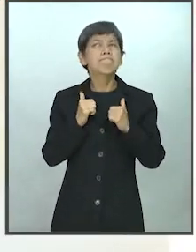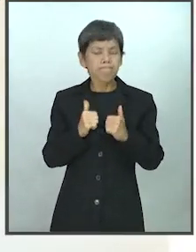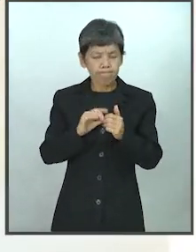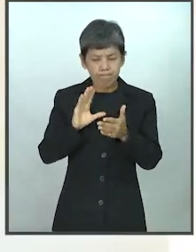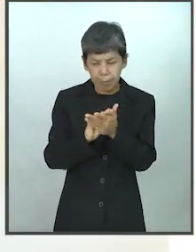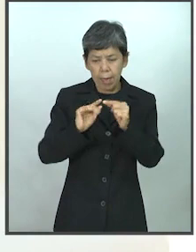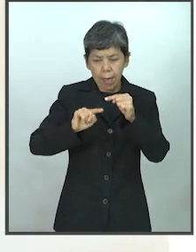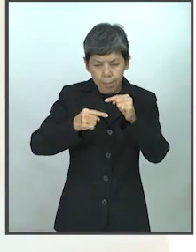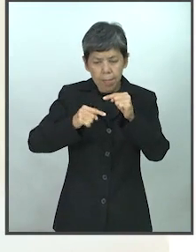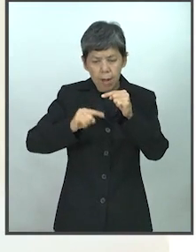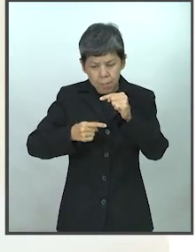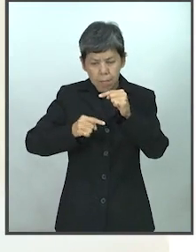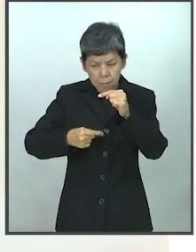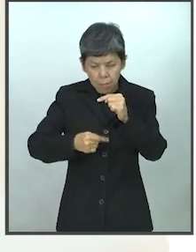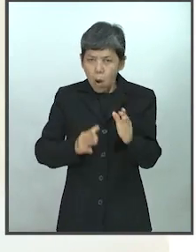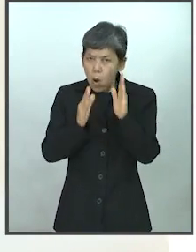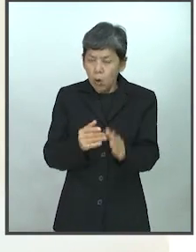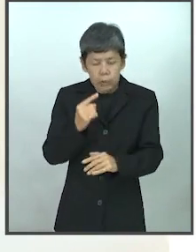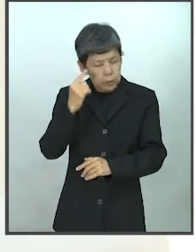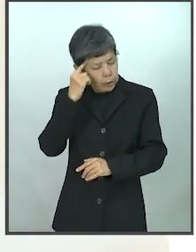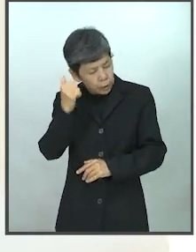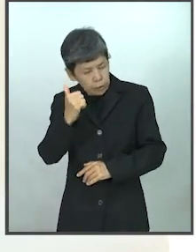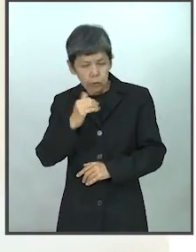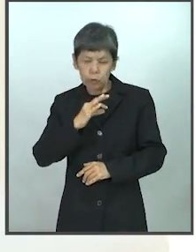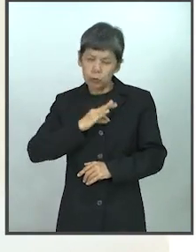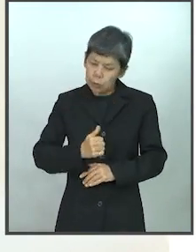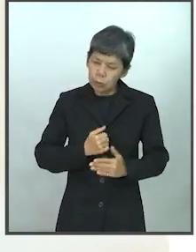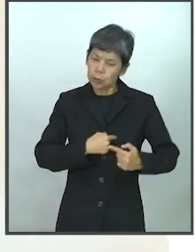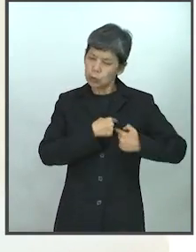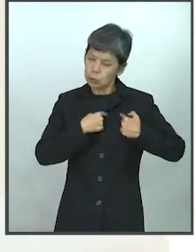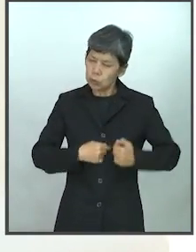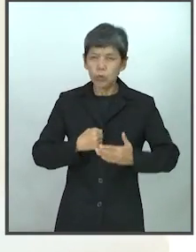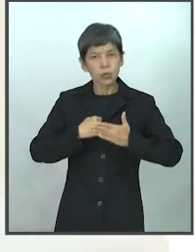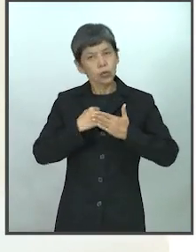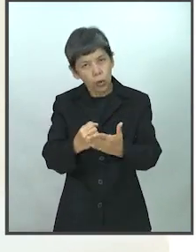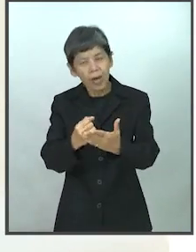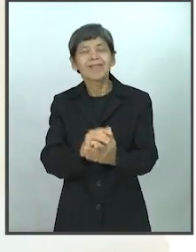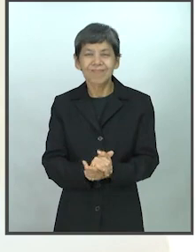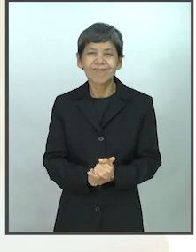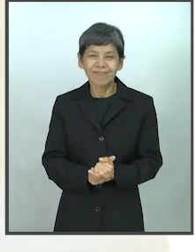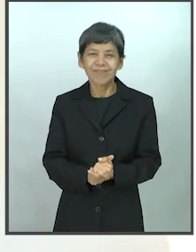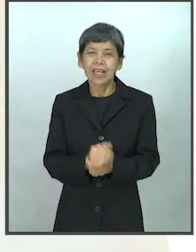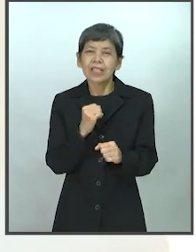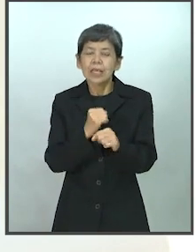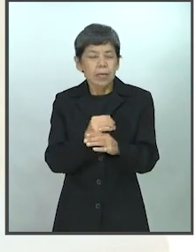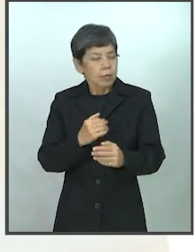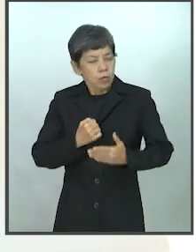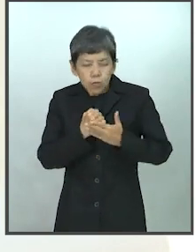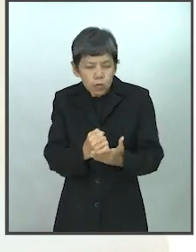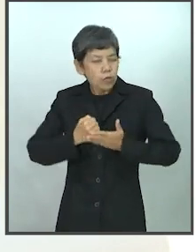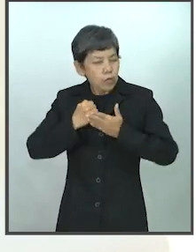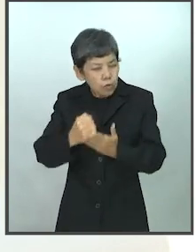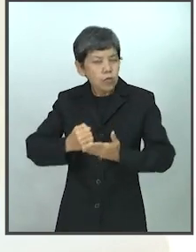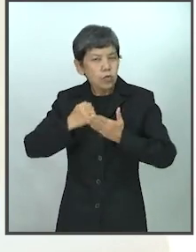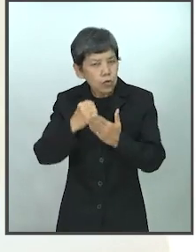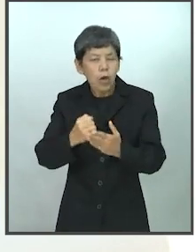รจุความสำนึกดีจิตสาธารณะการช่วยเหลือผู้อื่นแล้วก็การทุ่มเทเพื่อคนอื่น